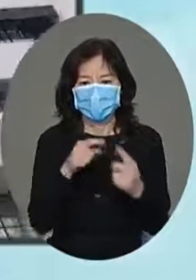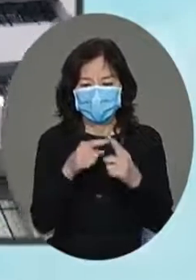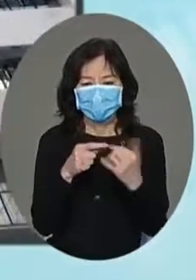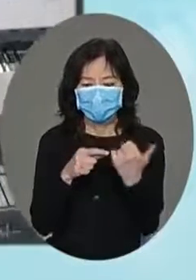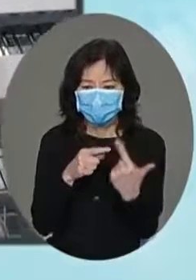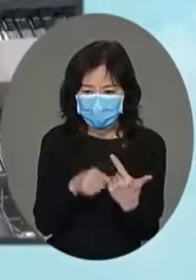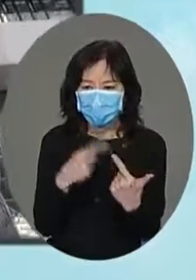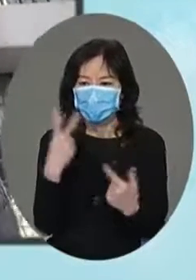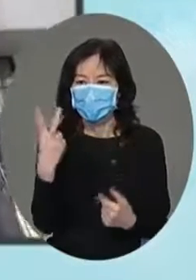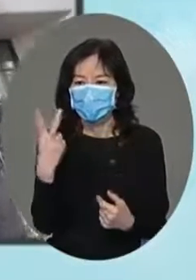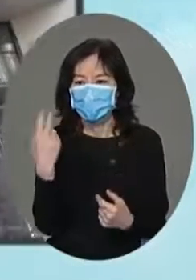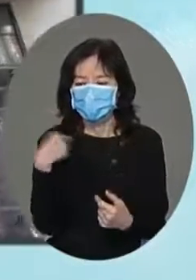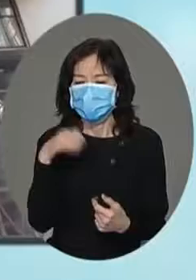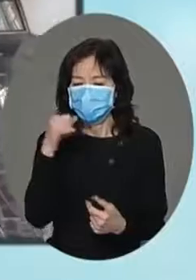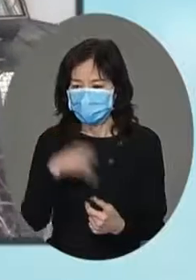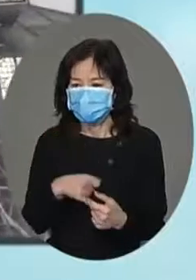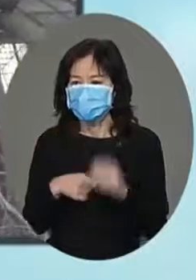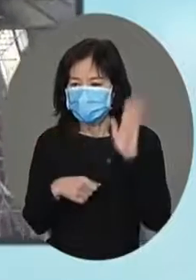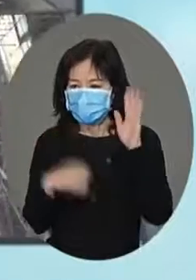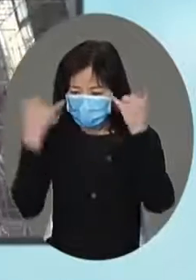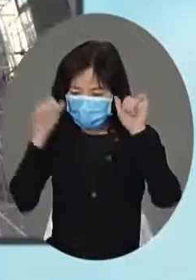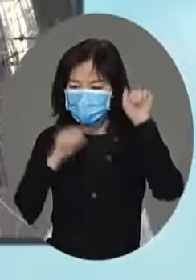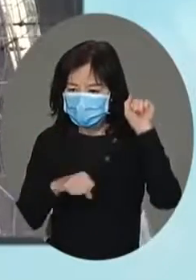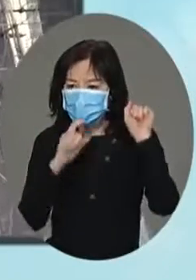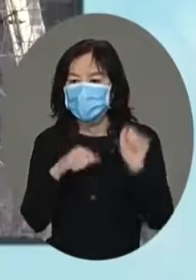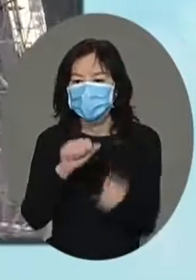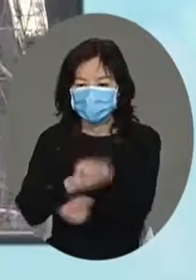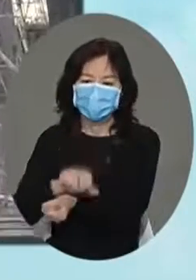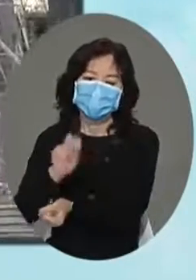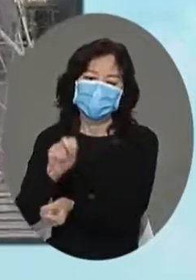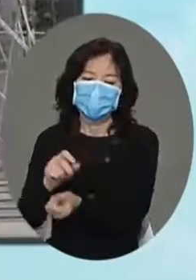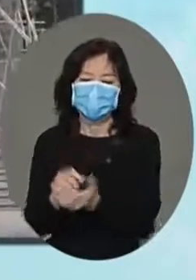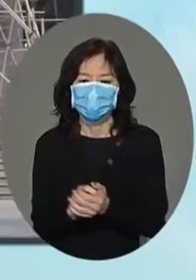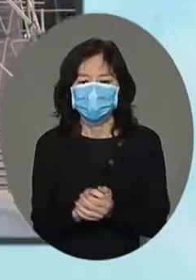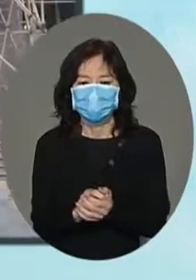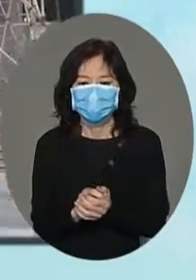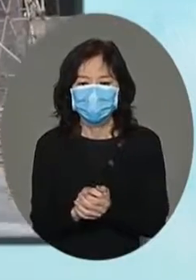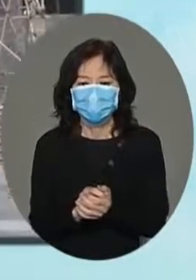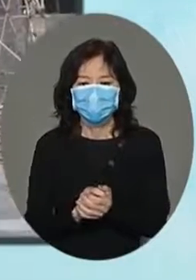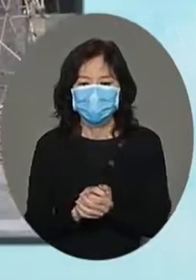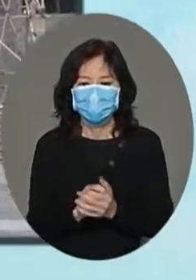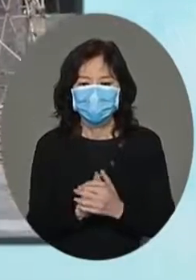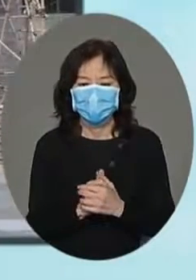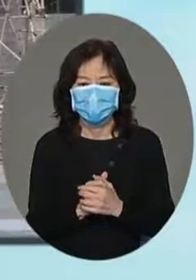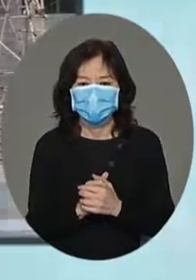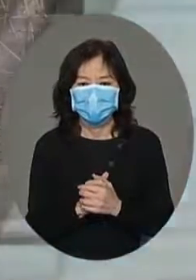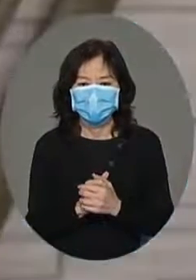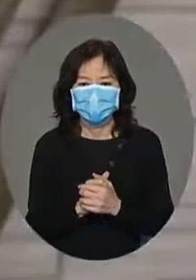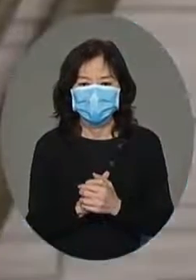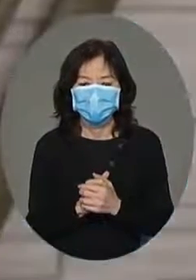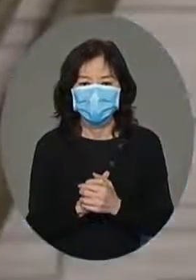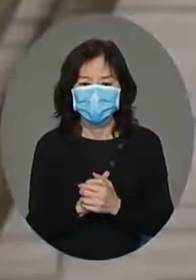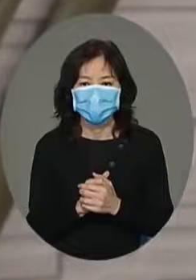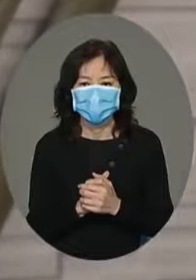告有2个人早前已经承认暴动罪，要继续还押。香港电台记者邱家威报道。